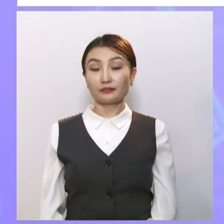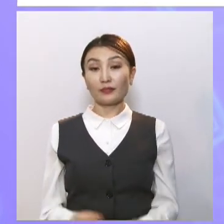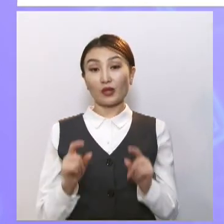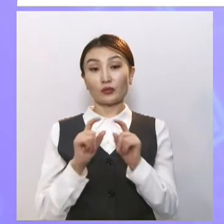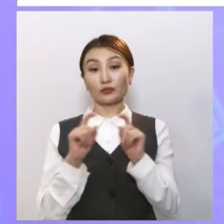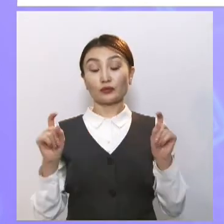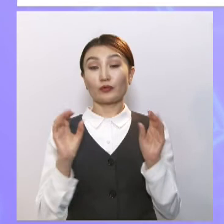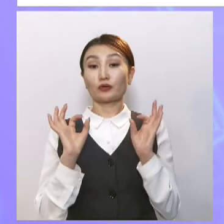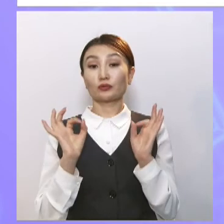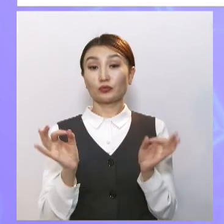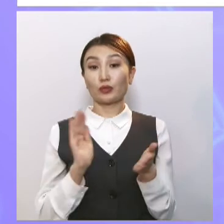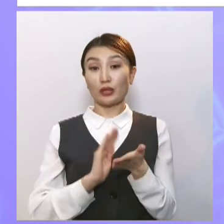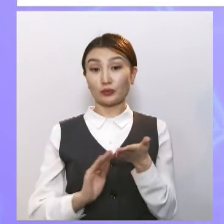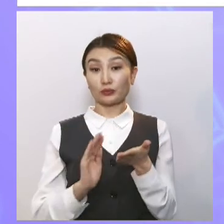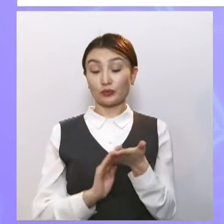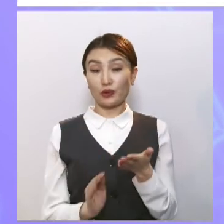Сүйлімдерді тура түзгілім.